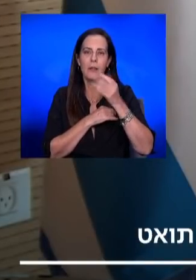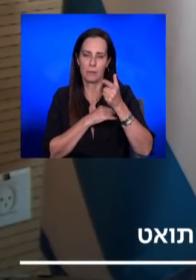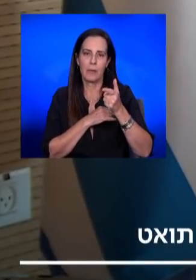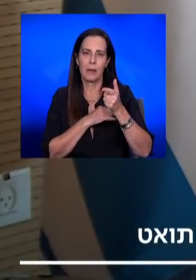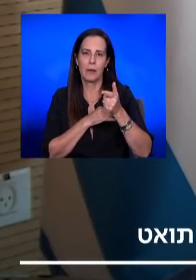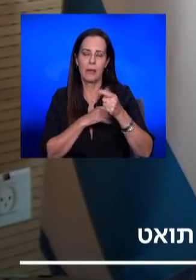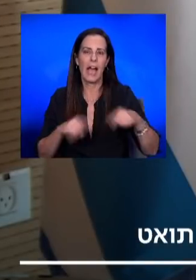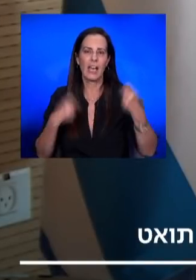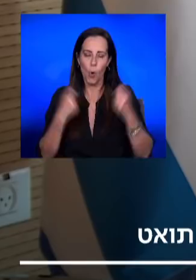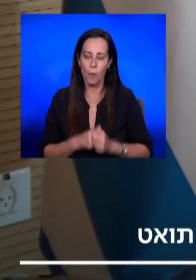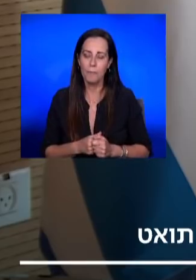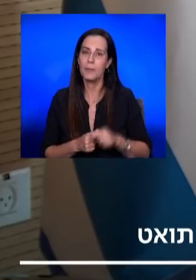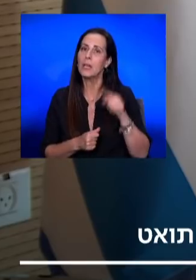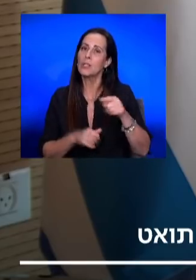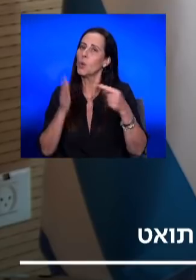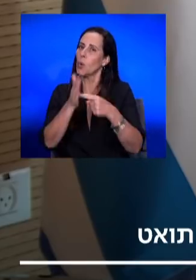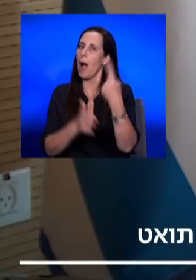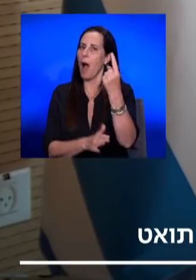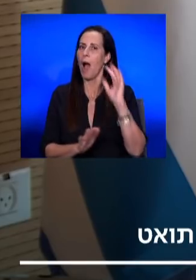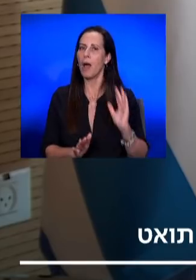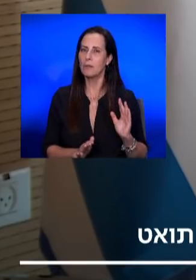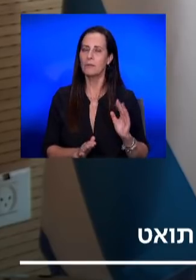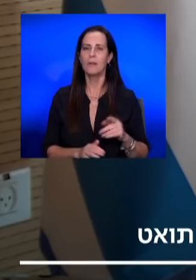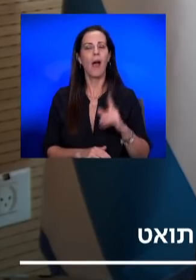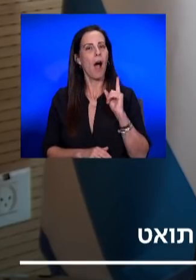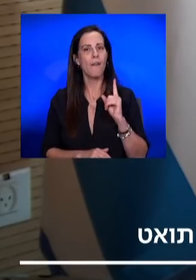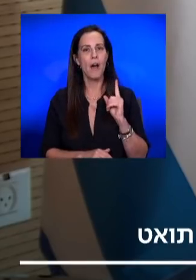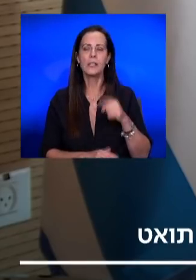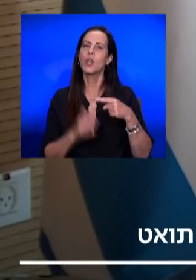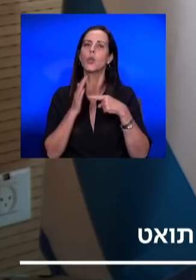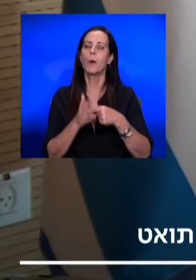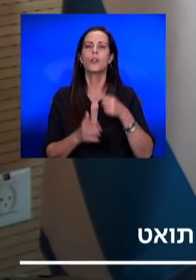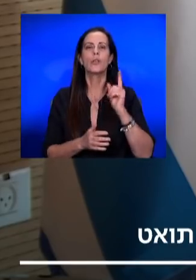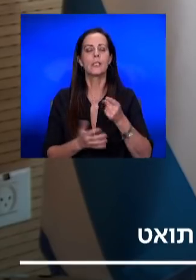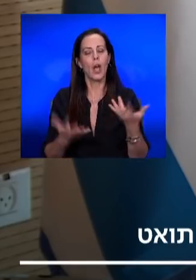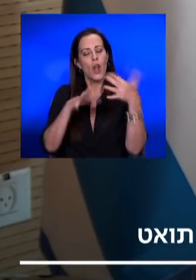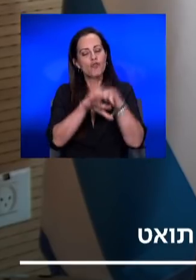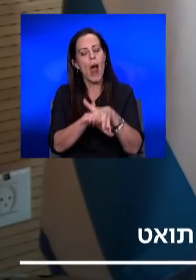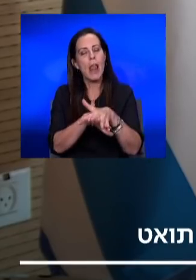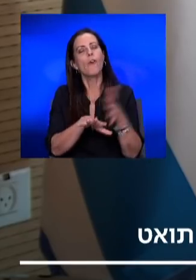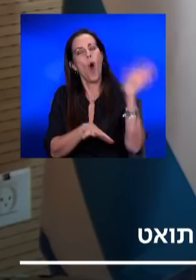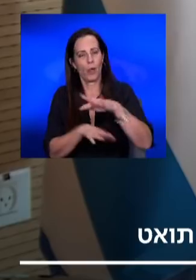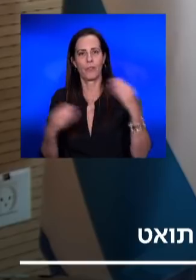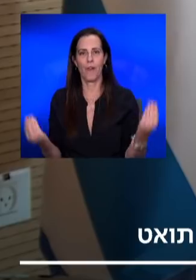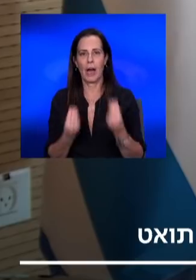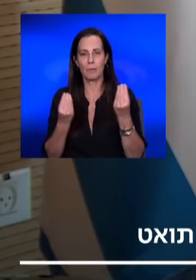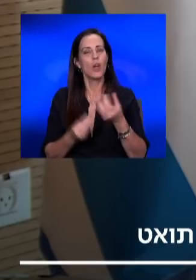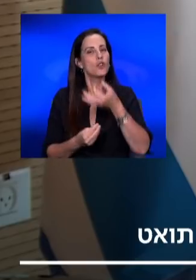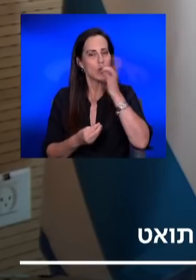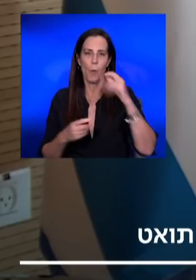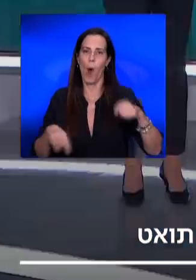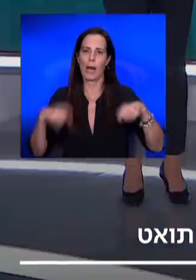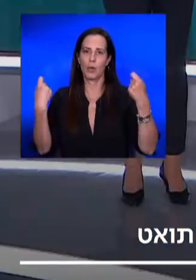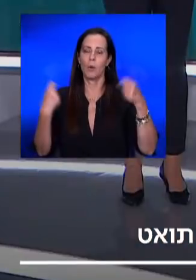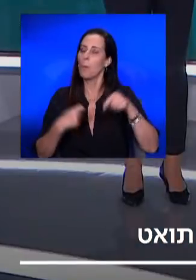את נושא החינוך. אז זוהי רק דוגמה אחת, אבל היא דוגמה שצריך לשלב בה מערך שלם של שיפור החינוך. פה